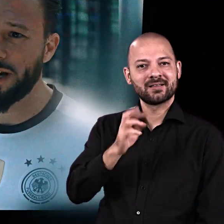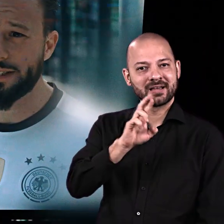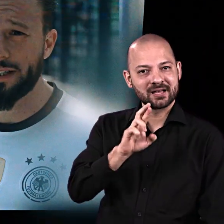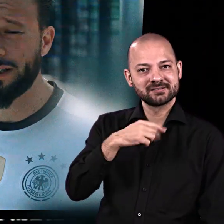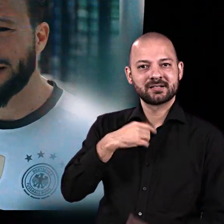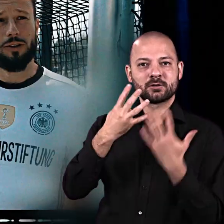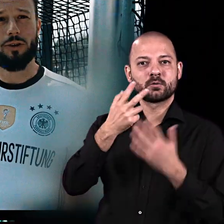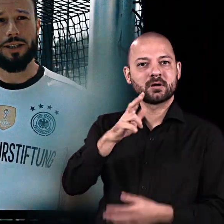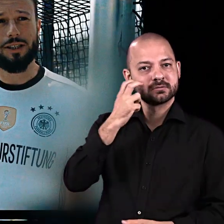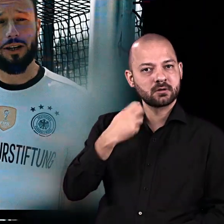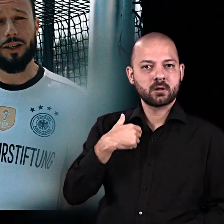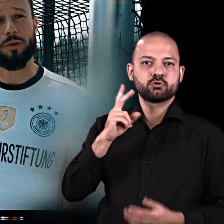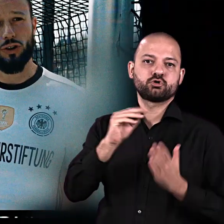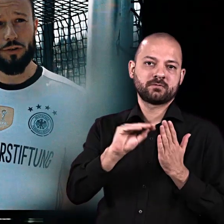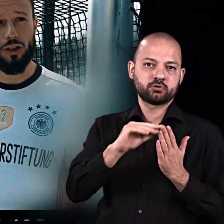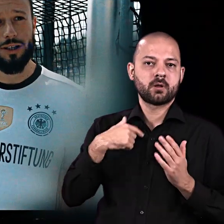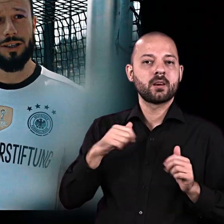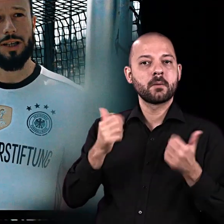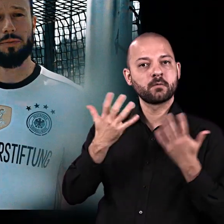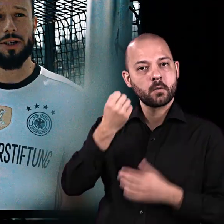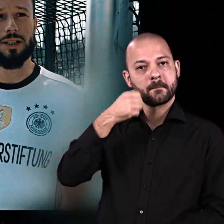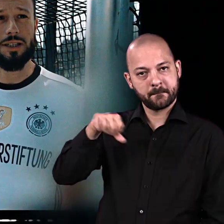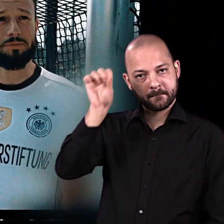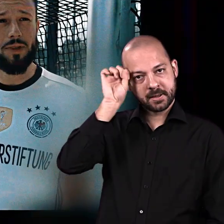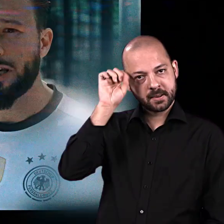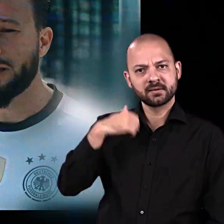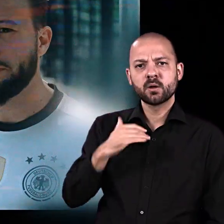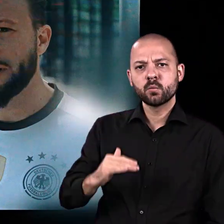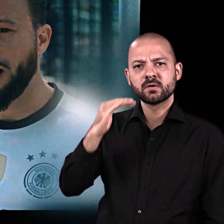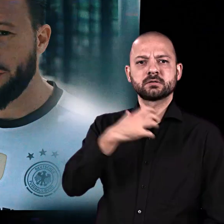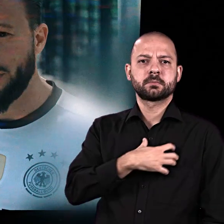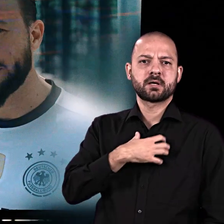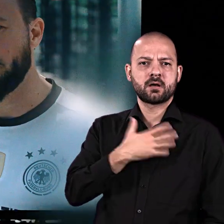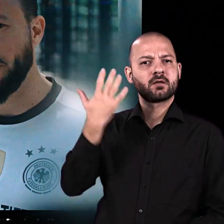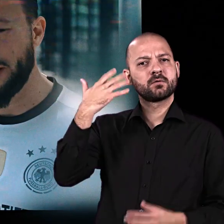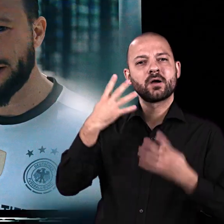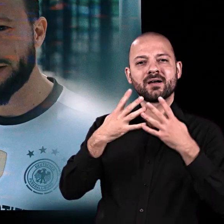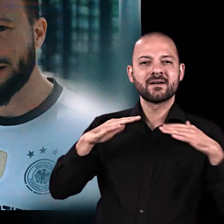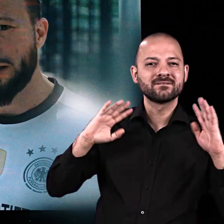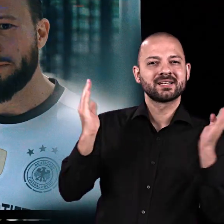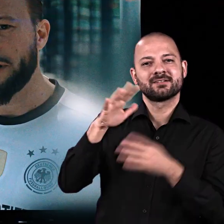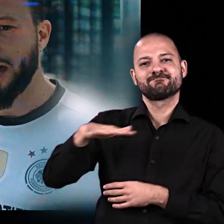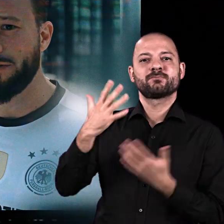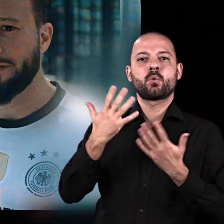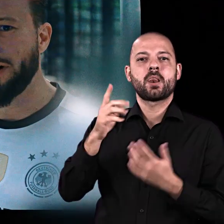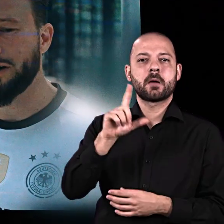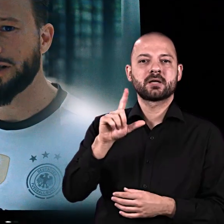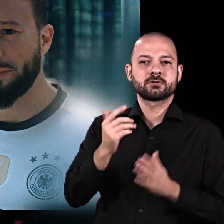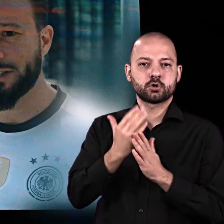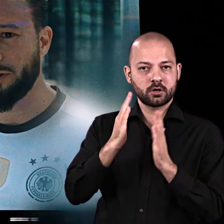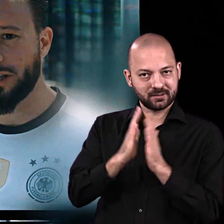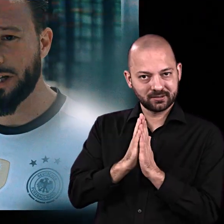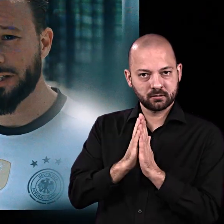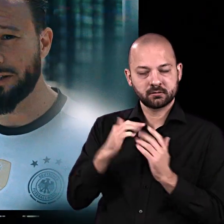ich bin Johann Reisser, 39 Jahre alt. Ich bin Schriftsteller, lebe in Berlin. Ich bin aufgewachsen in Bayern. Mein Käfig war